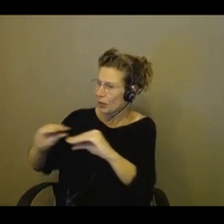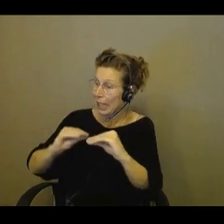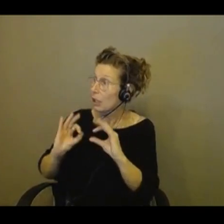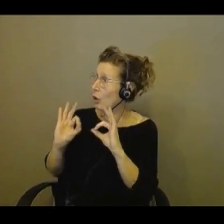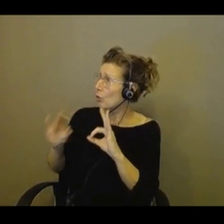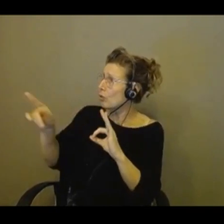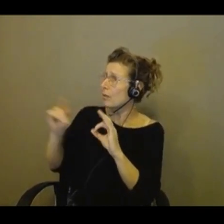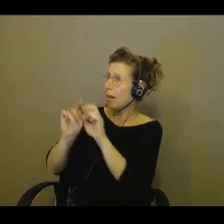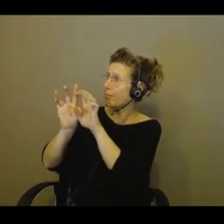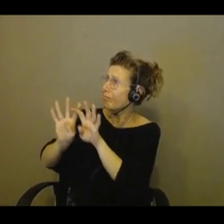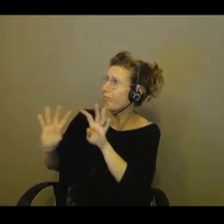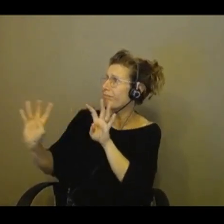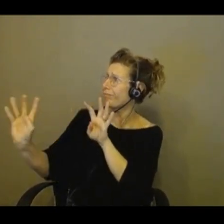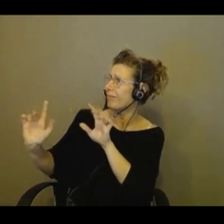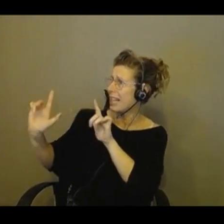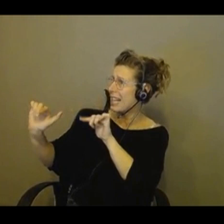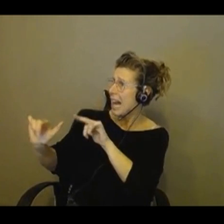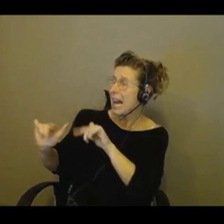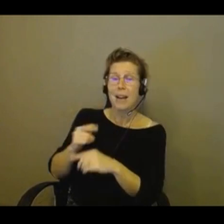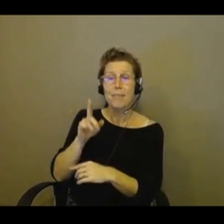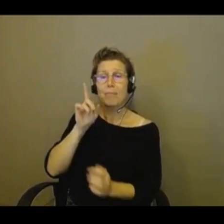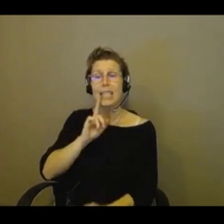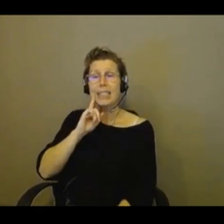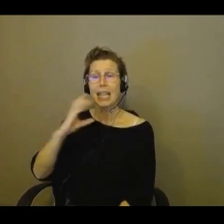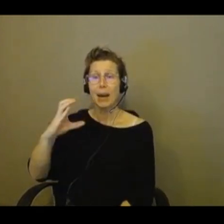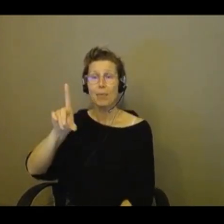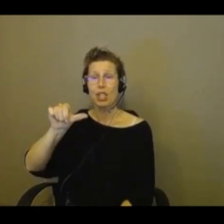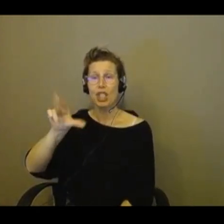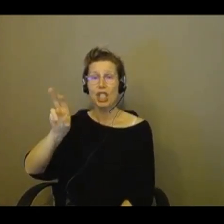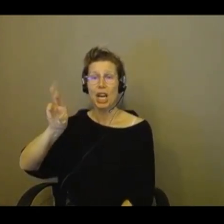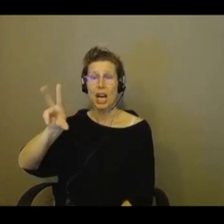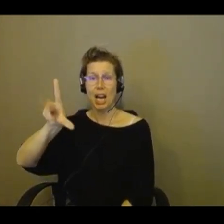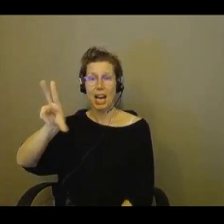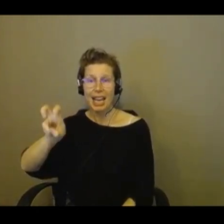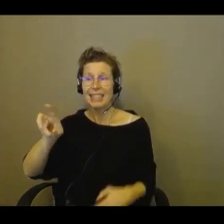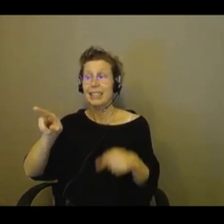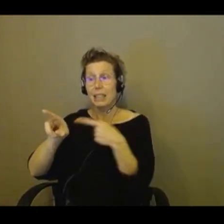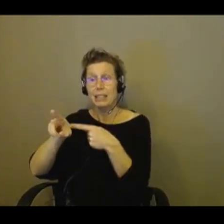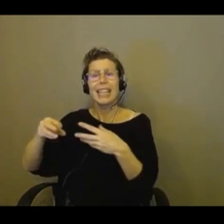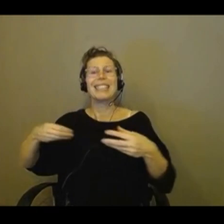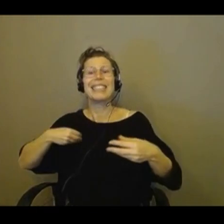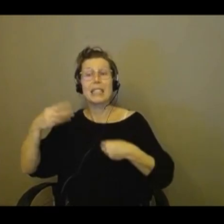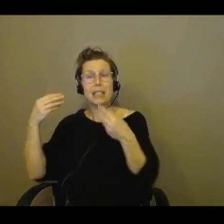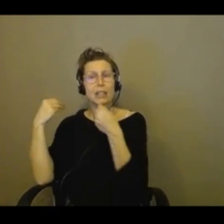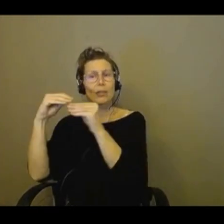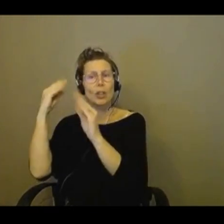avec notamment eh bien, Stéphanie Charlex, directrice de la vente directe et du service aux clients chez Air France.